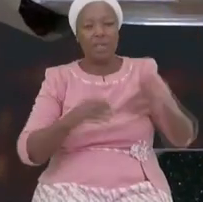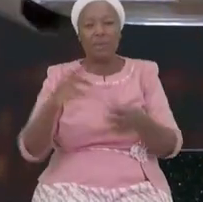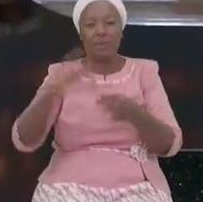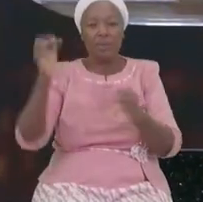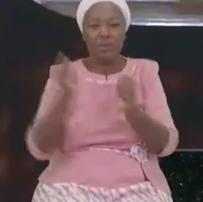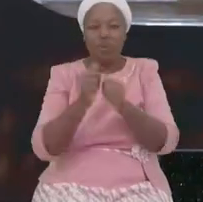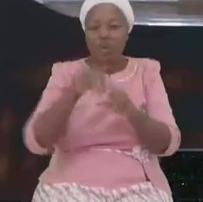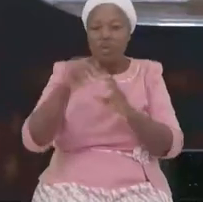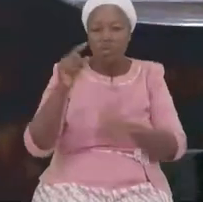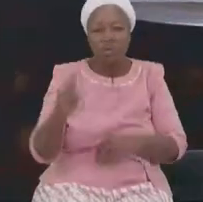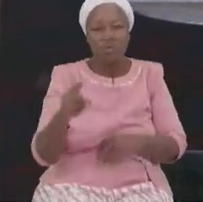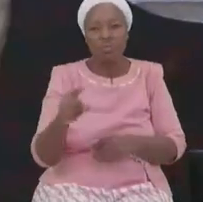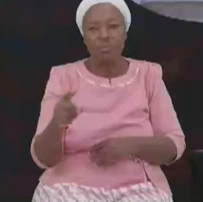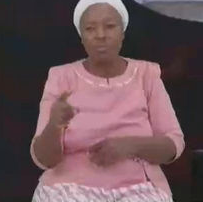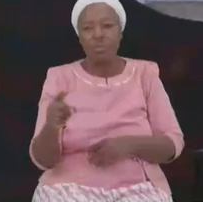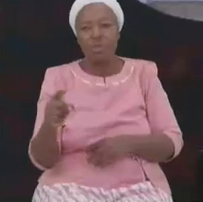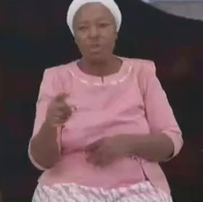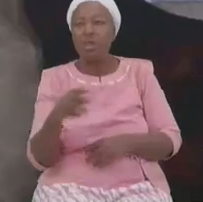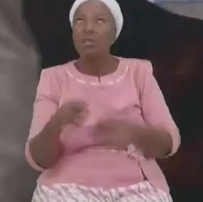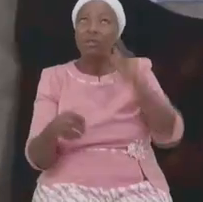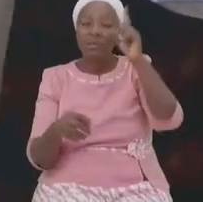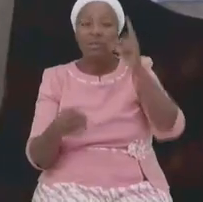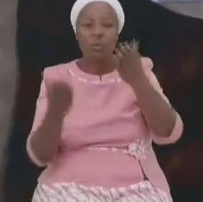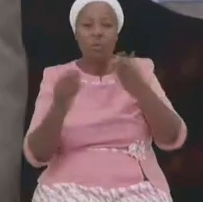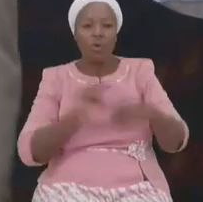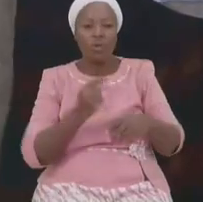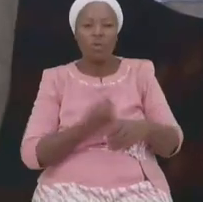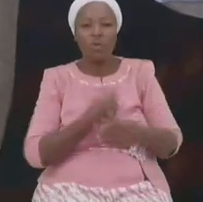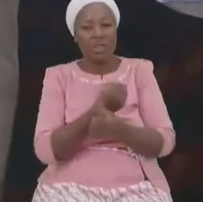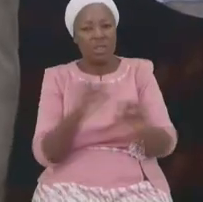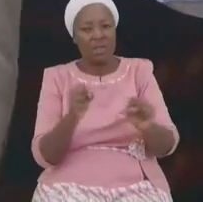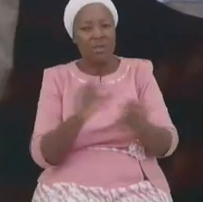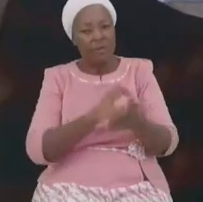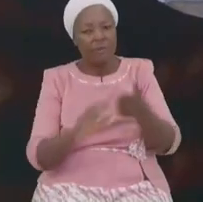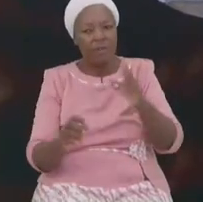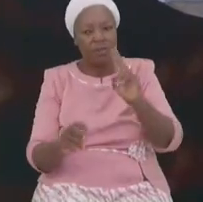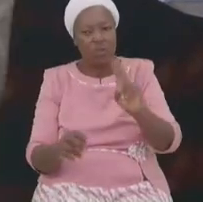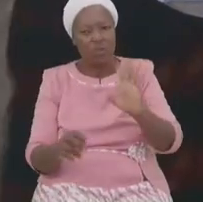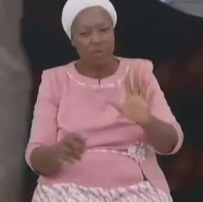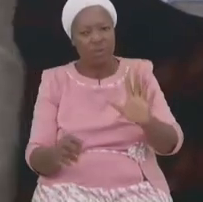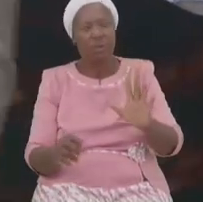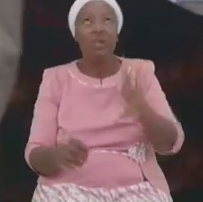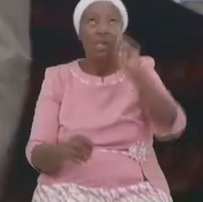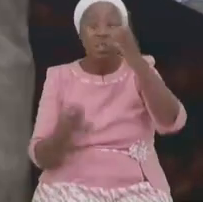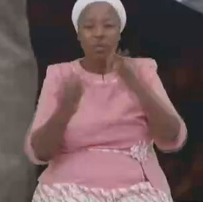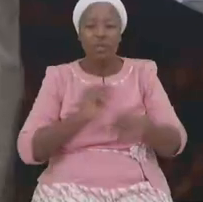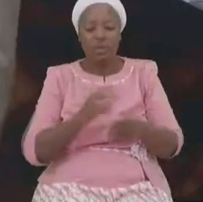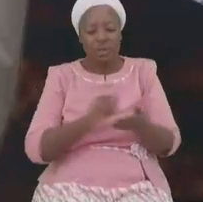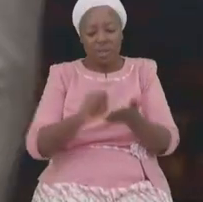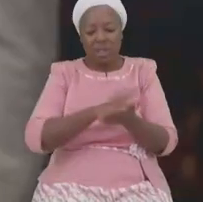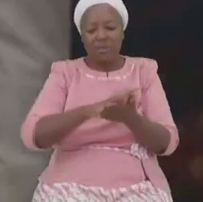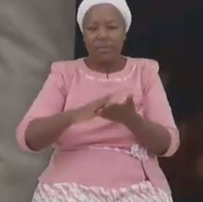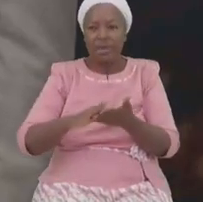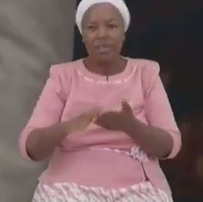Il veut que nous soyons sauvés. Verset 25, il veut que nous soyons sanctifiés. Verset 26, il veut que nous soyons